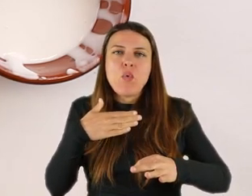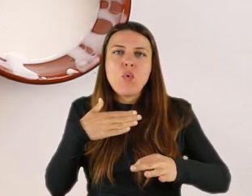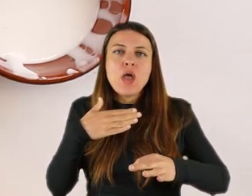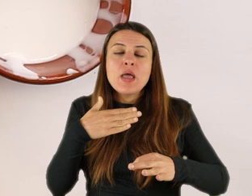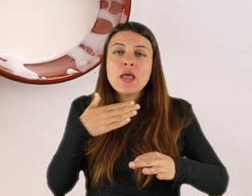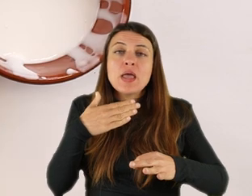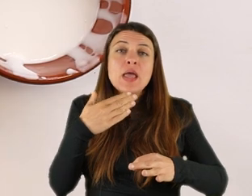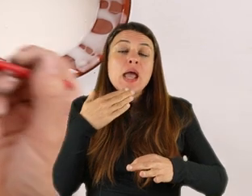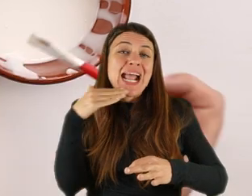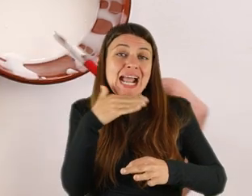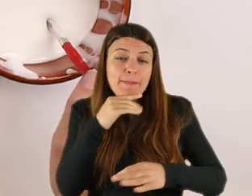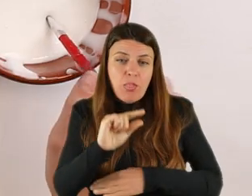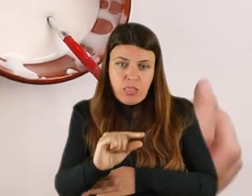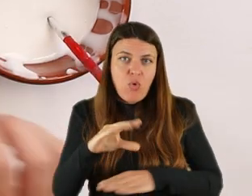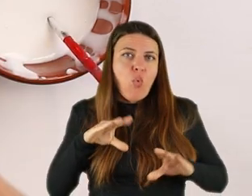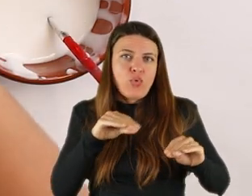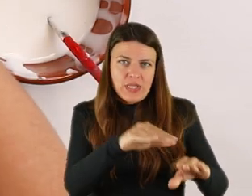fusta.